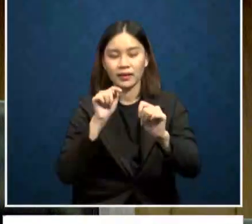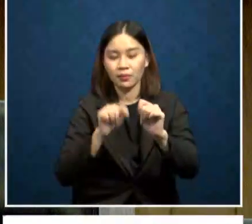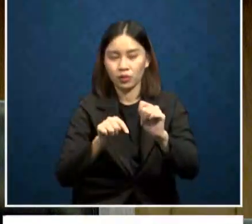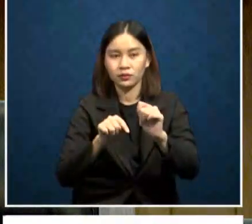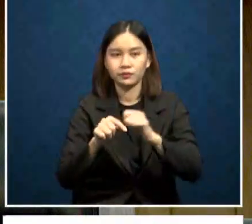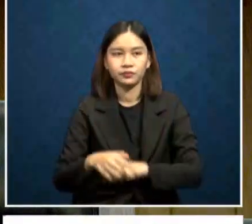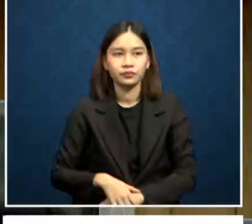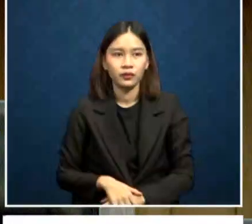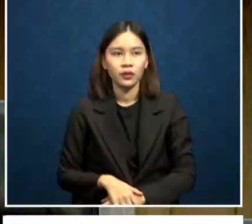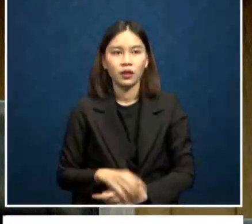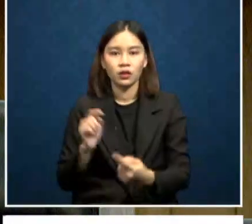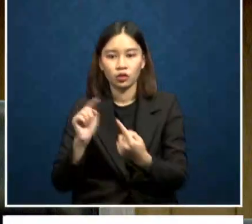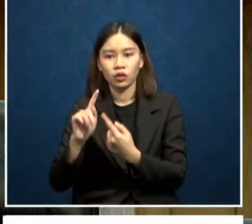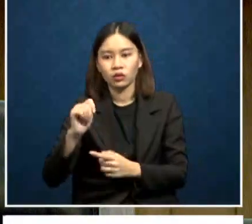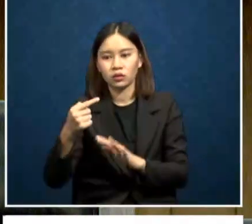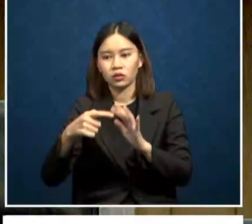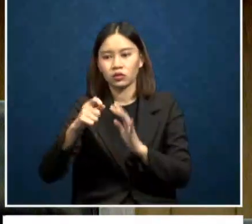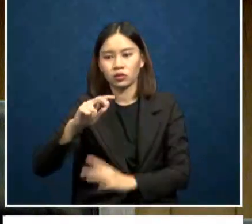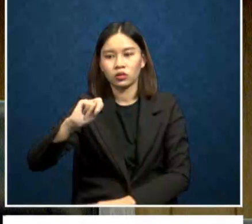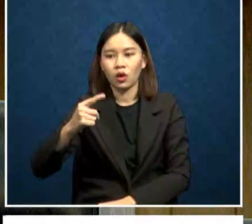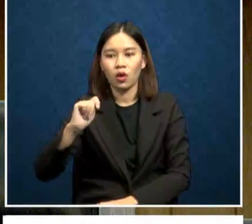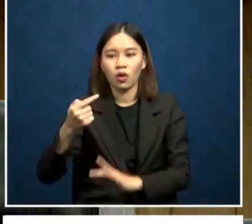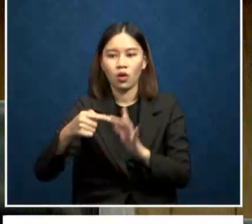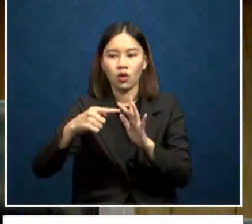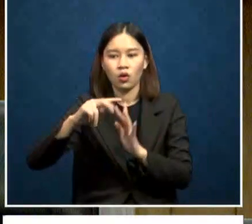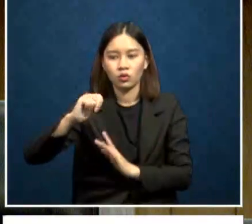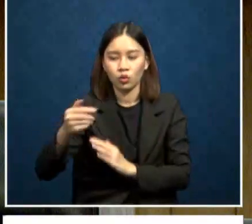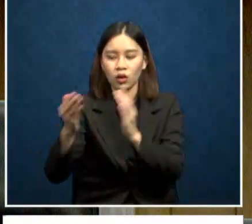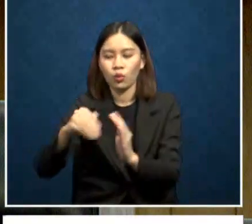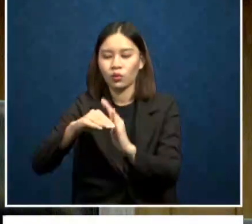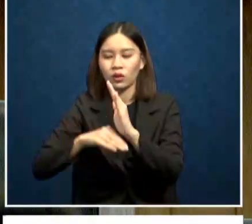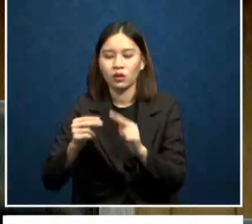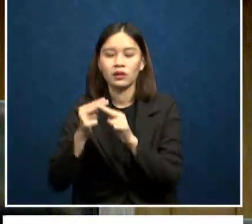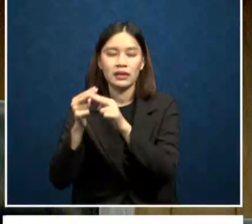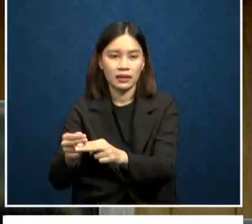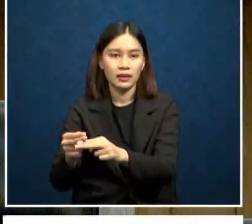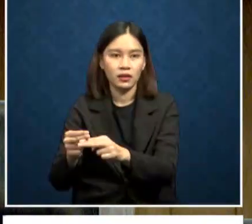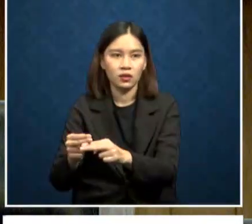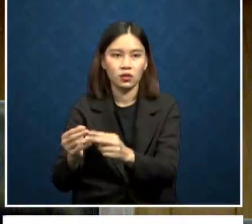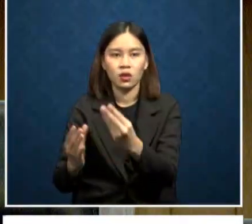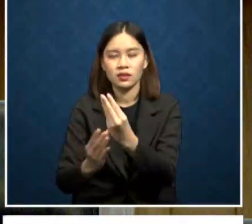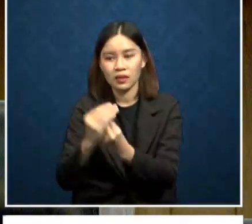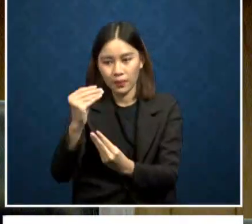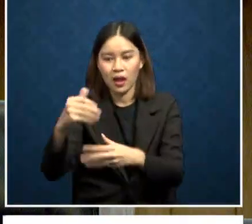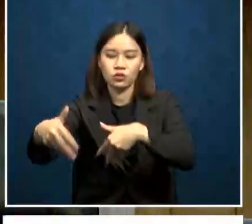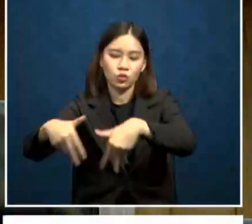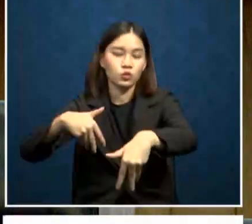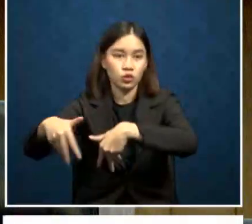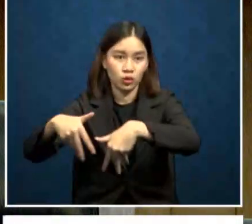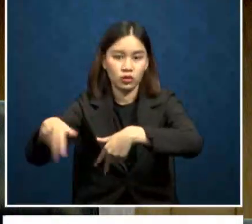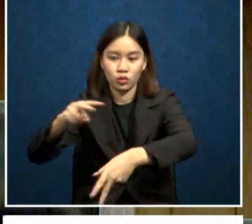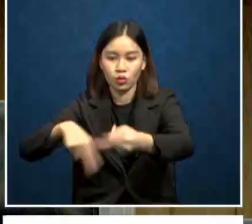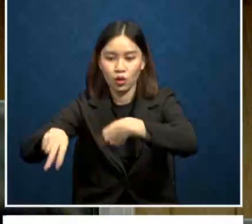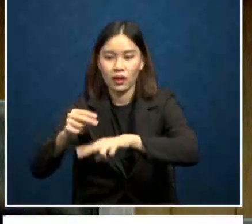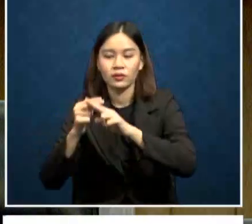นะครับแต่ในส่วนของท้องทุ่งเขาจะไปดูกระบวนการของเขากันเองก็คือองค์กรชุมชนและสภาองค์กรชุมชน